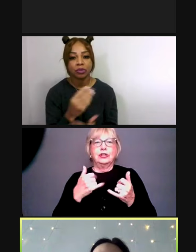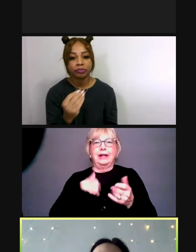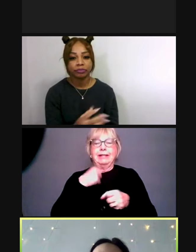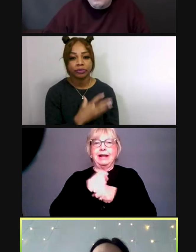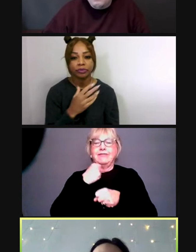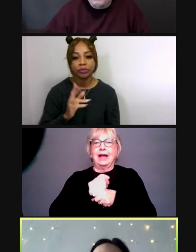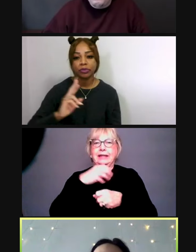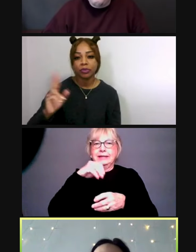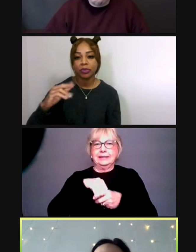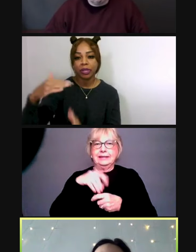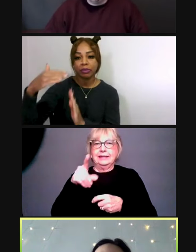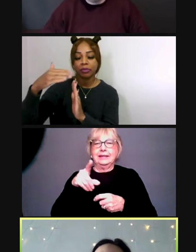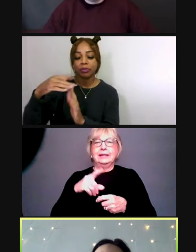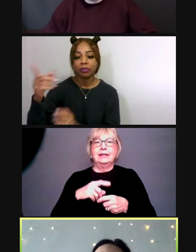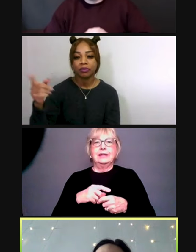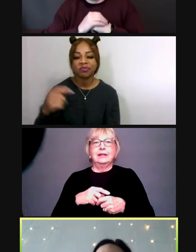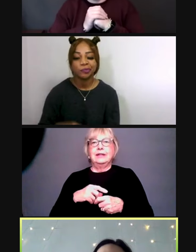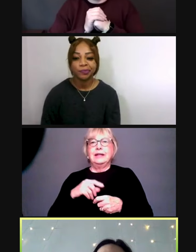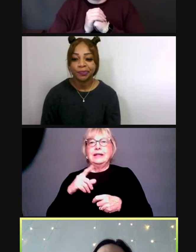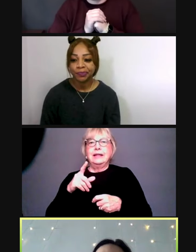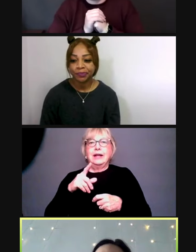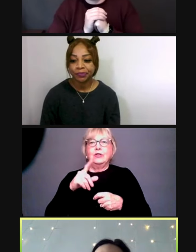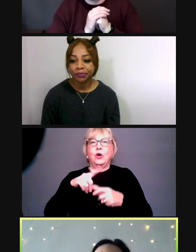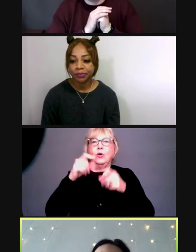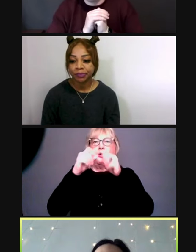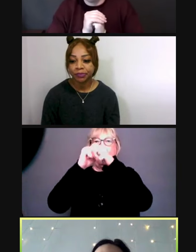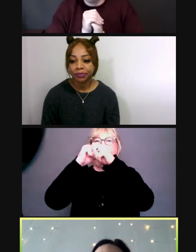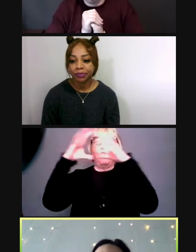y a le Tangle Art logo en haut à droite.